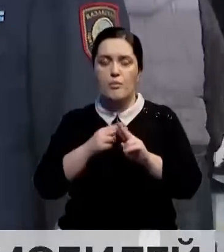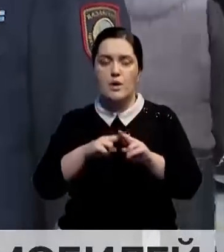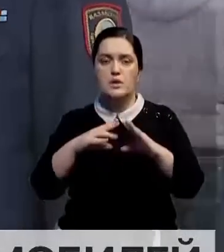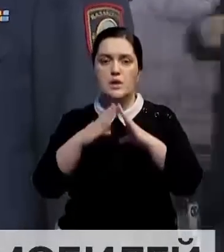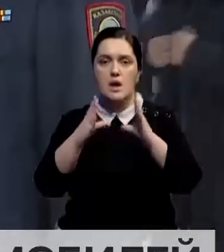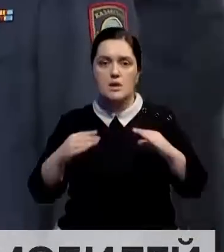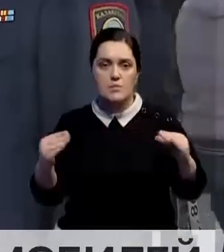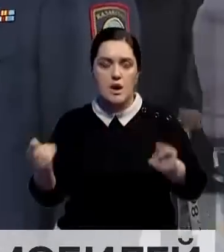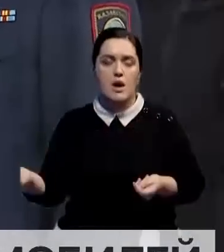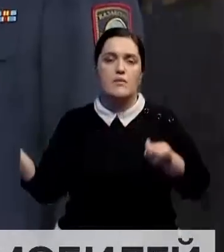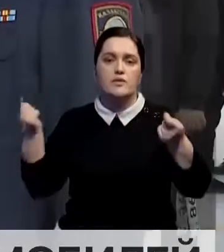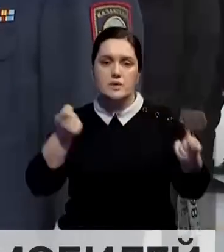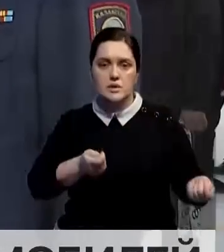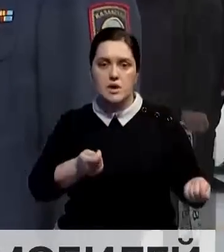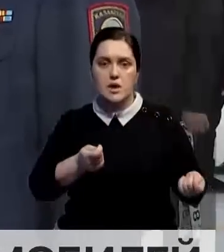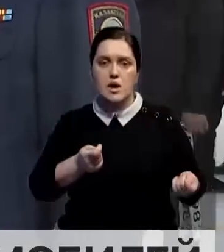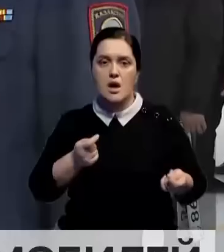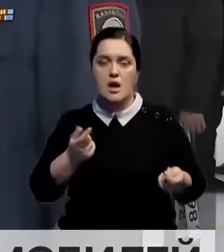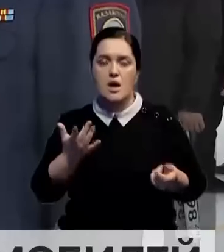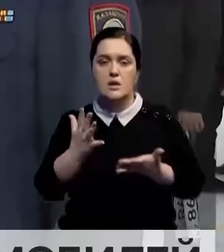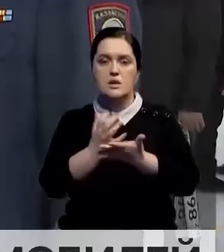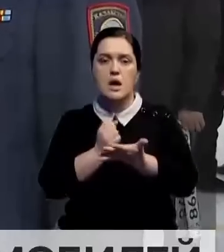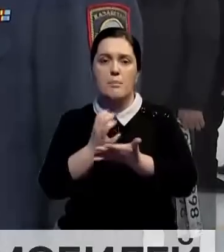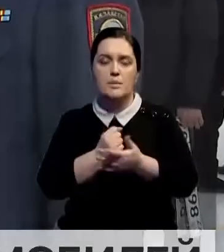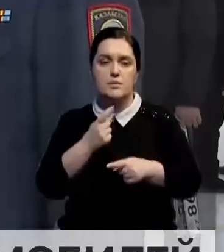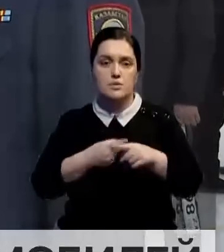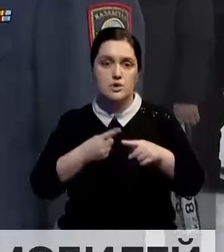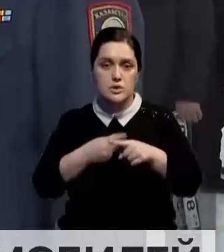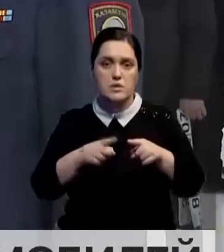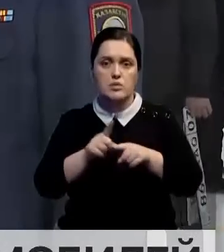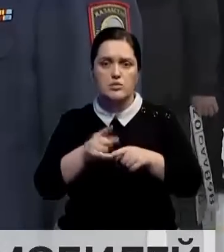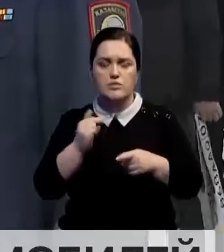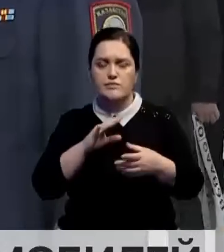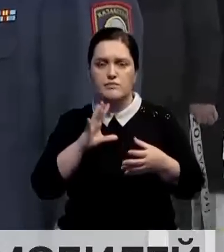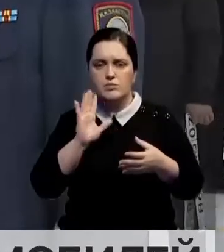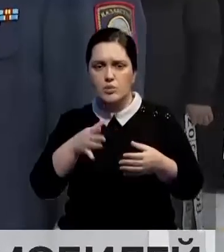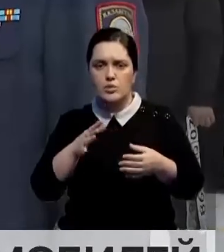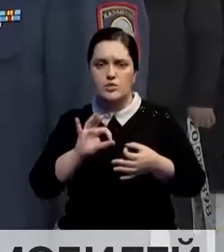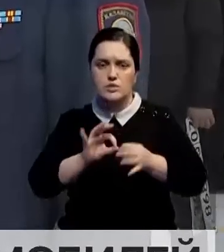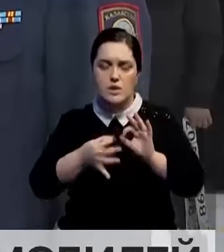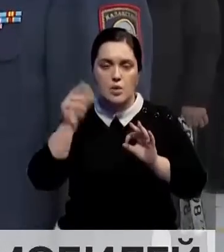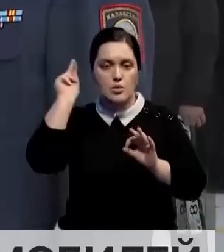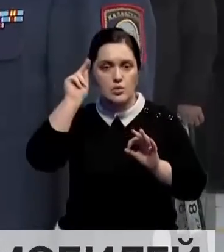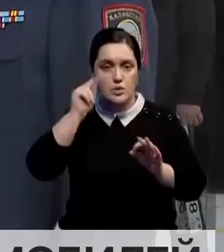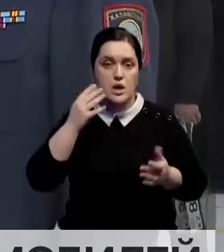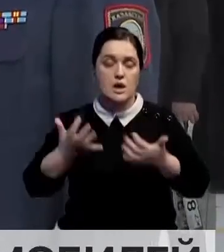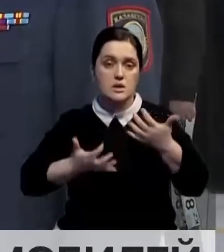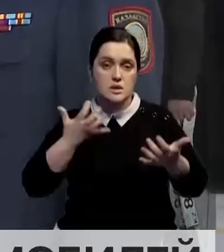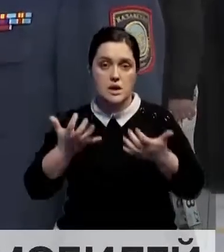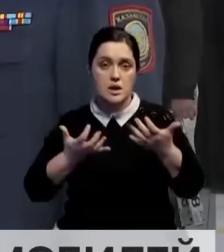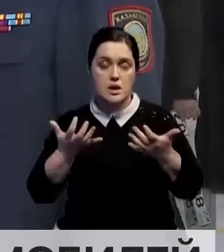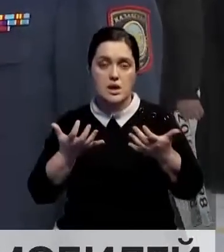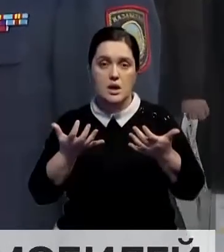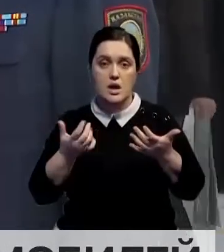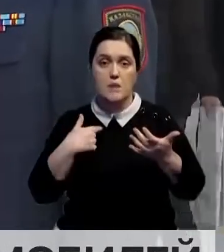средствам, ввезенным по запасным частям. Эти вопросы тоже сейчас рассматриваются, изучаются. То есть мы, помимо того,